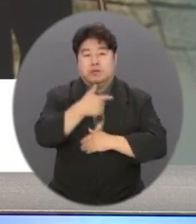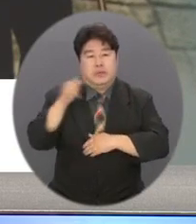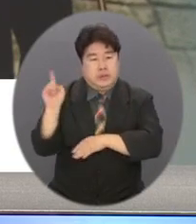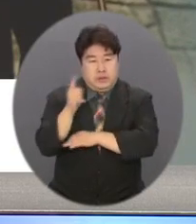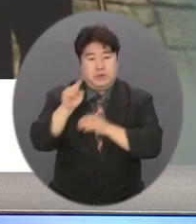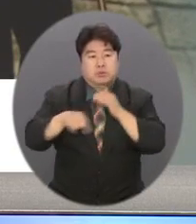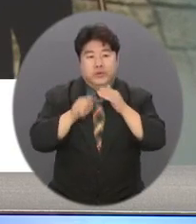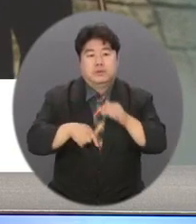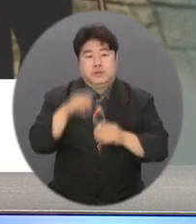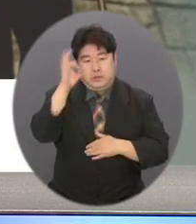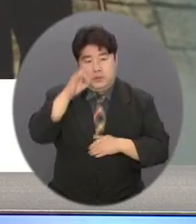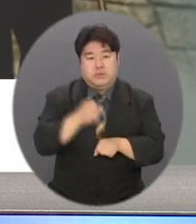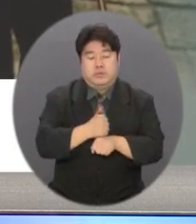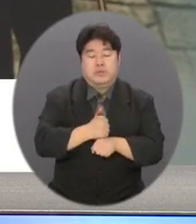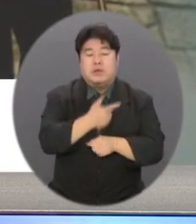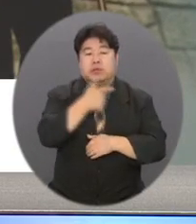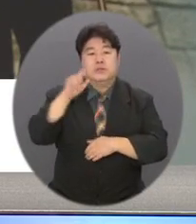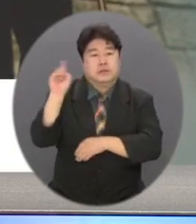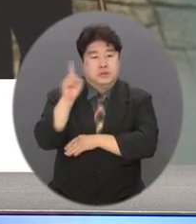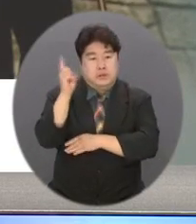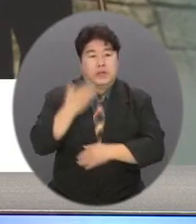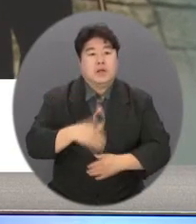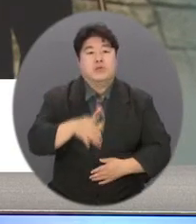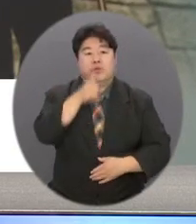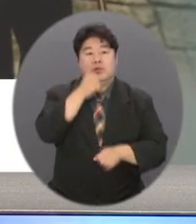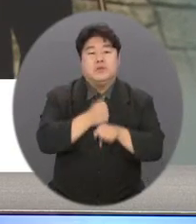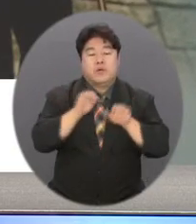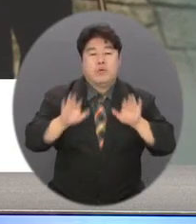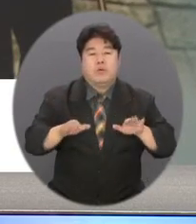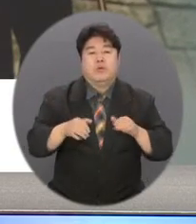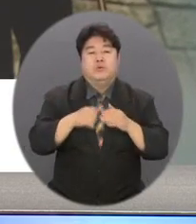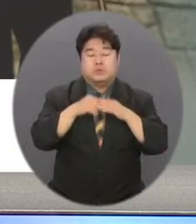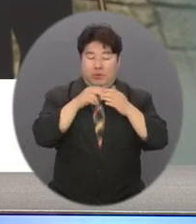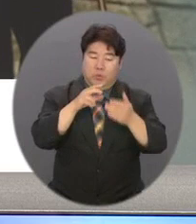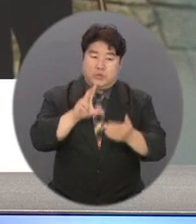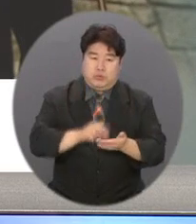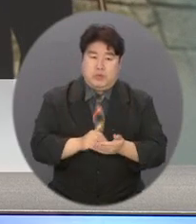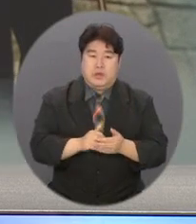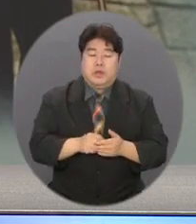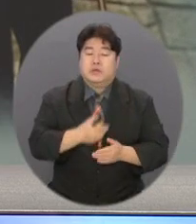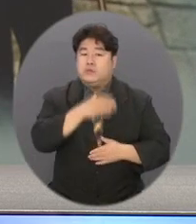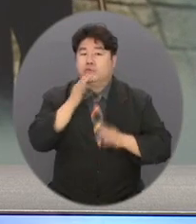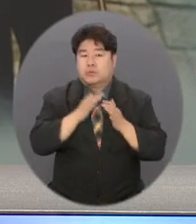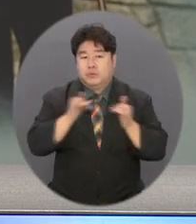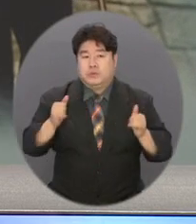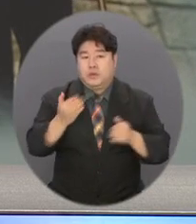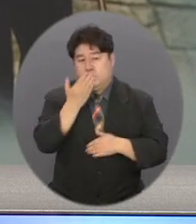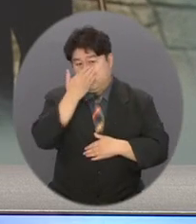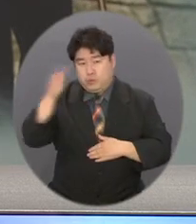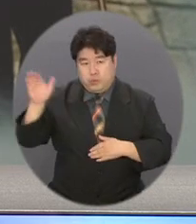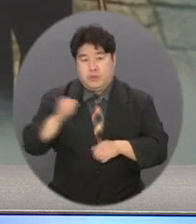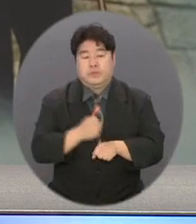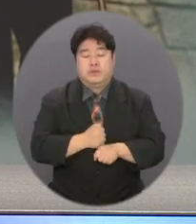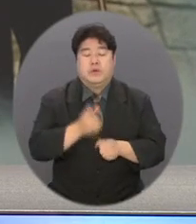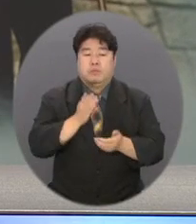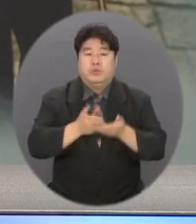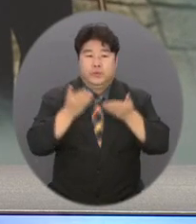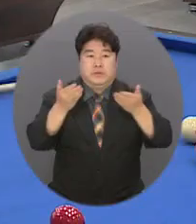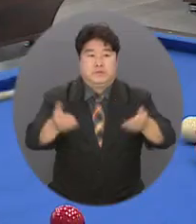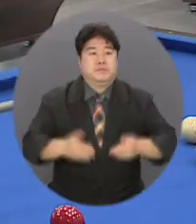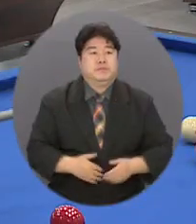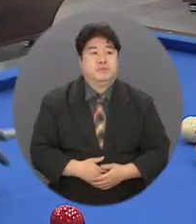기획보도 빅데이터는 알고 있다 오늘 주제는 노인 소외 입니다 조현성 기자가 보도합니다